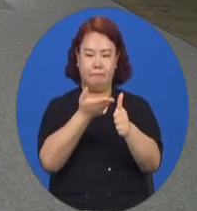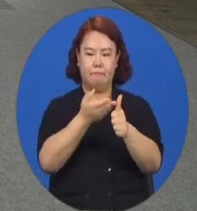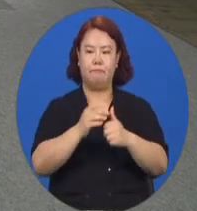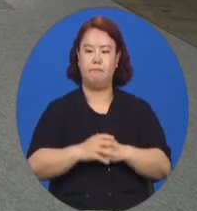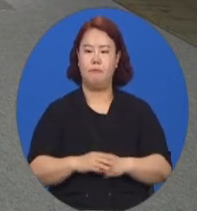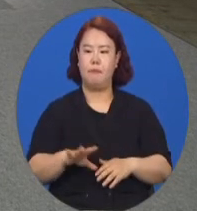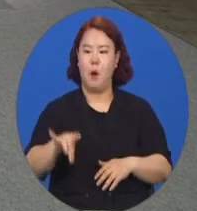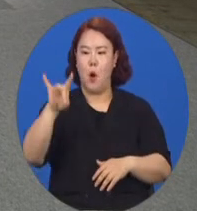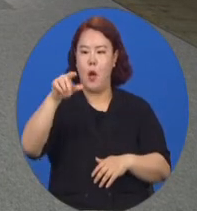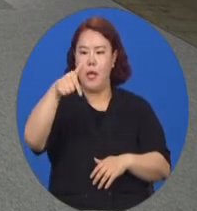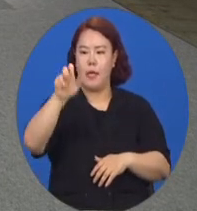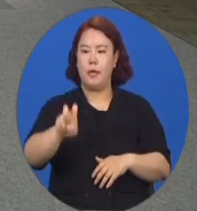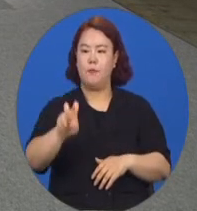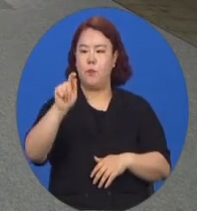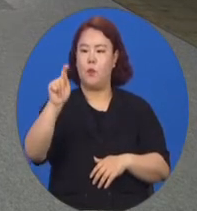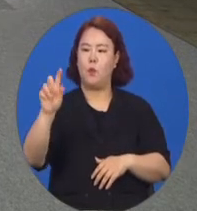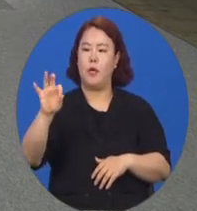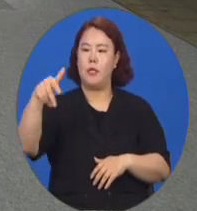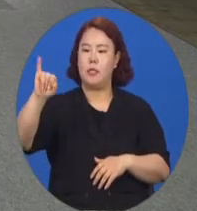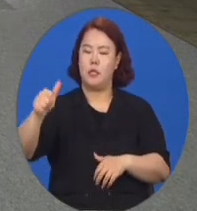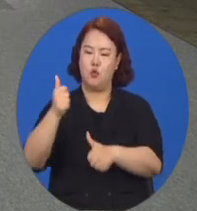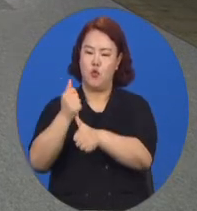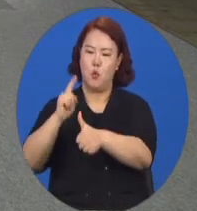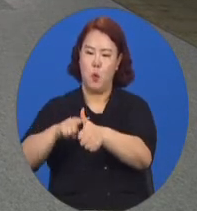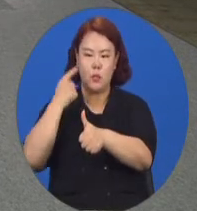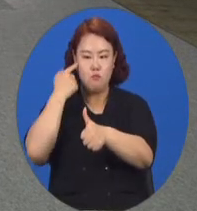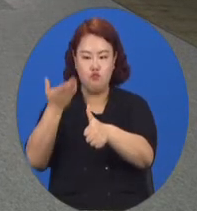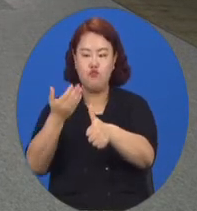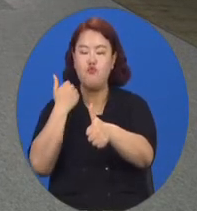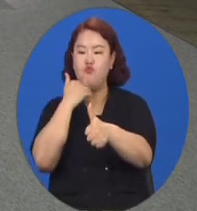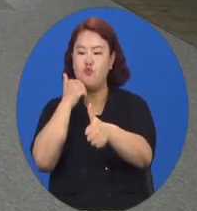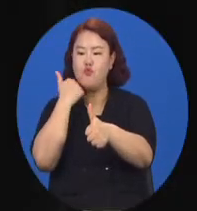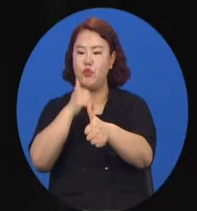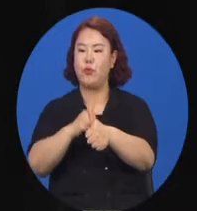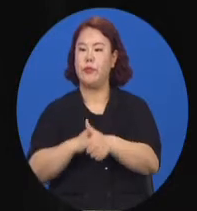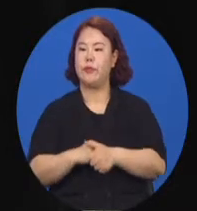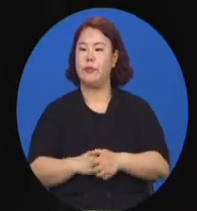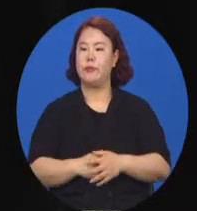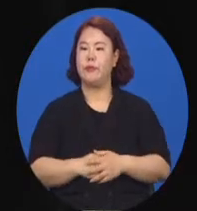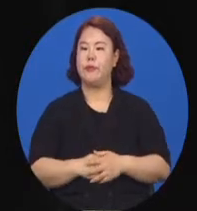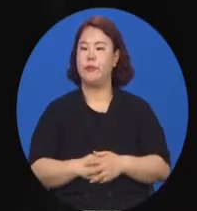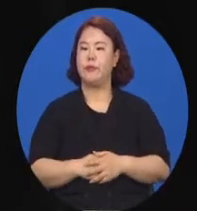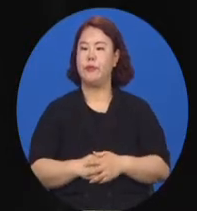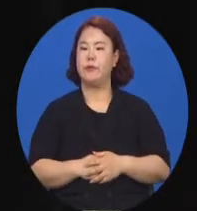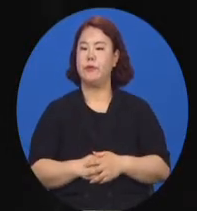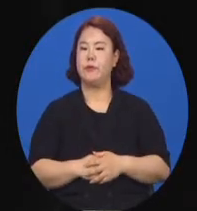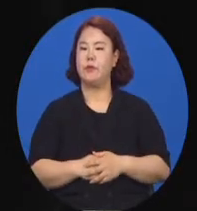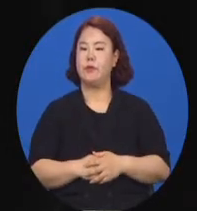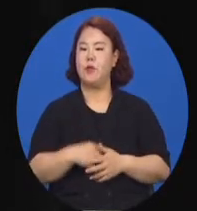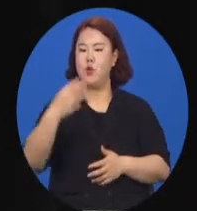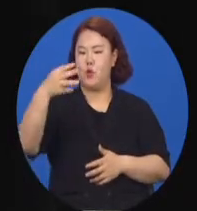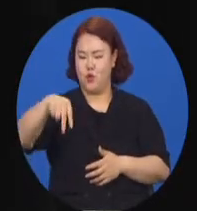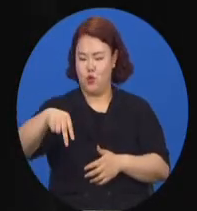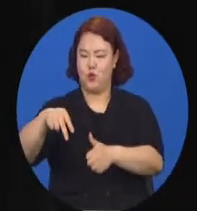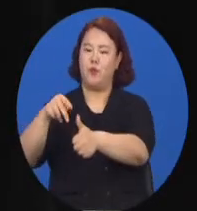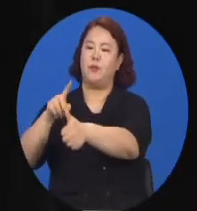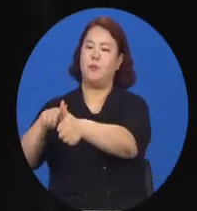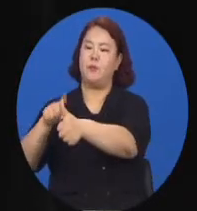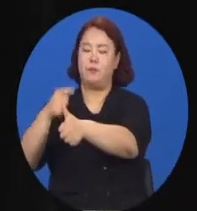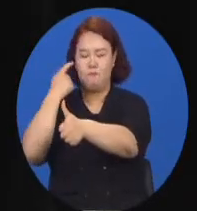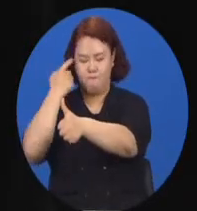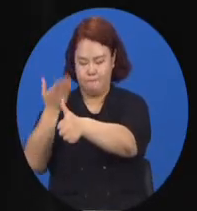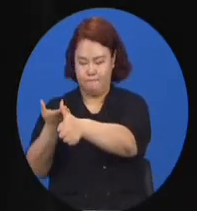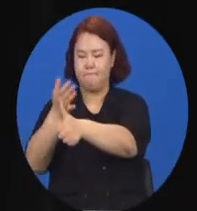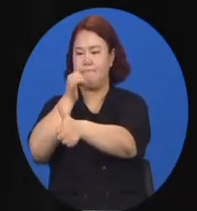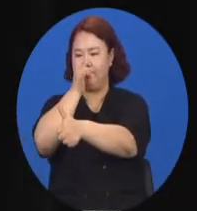자, 이번에는 먼저 김광직 후보부터 질문을 하시겠습니다. 어느 후보께 먼저 질문하시겠습니까? 요한우 후보님께